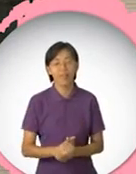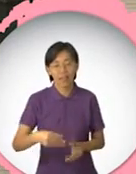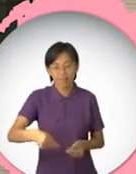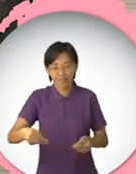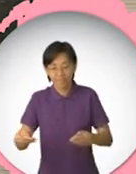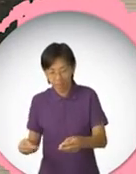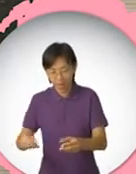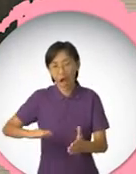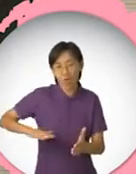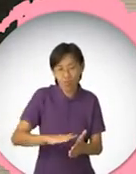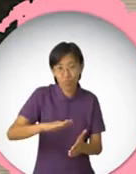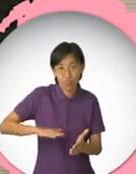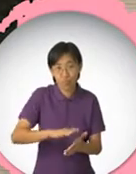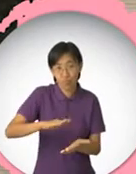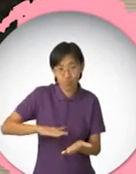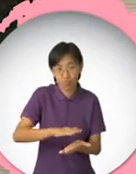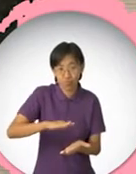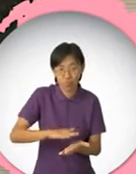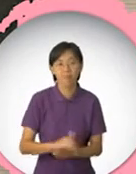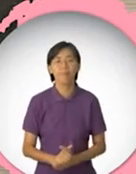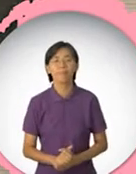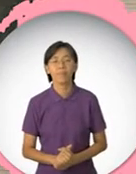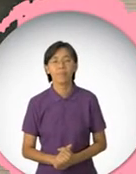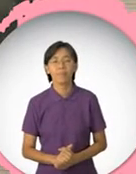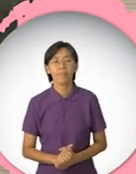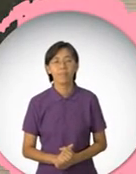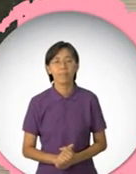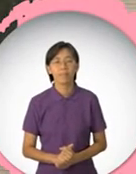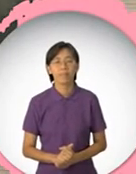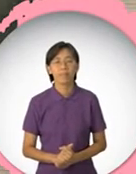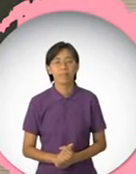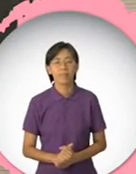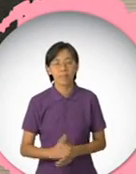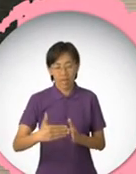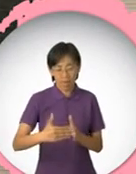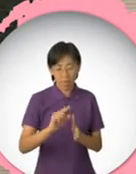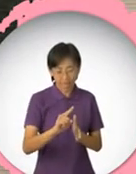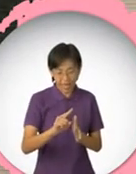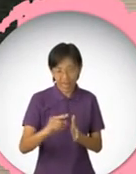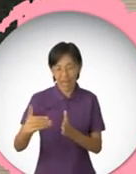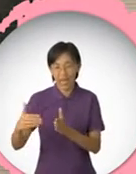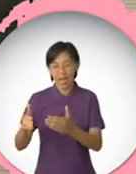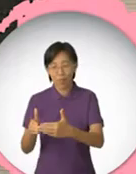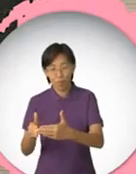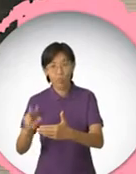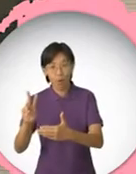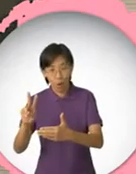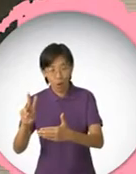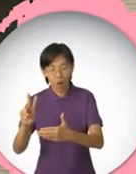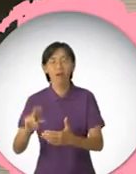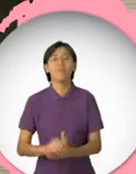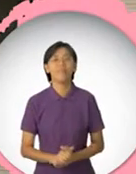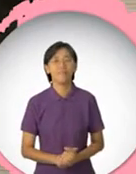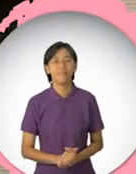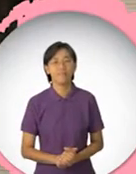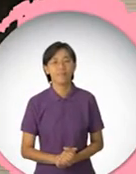ใช่นะคะเราก็จะไล่ส่วนผสมให้มาที่มุมที่2 พอมุมนี้เสร็จก็เริ่มมาพับอีกด้านนึง ค่ะใช่ ครับ